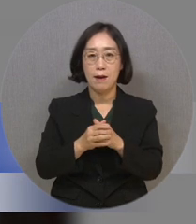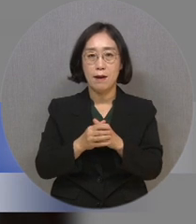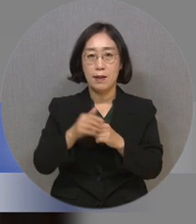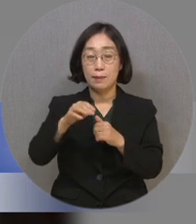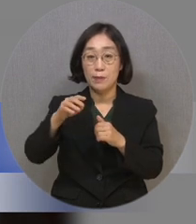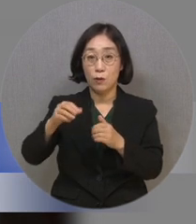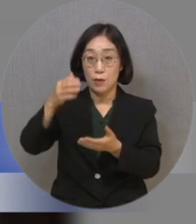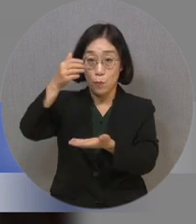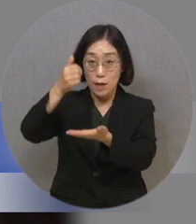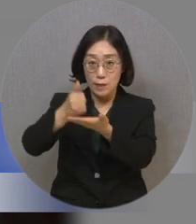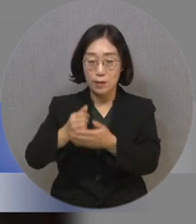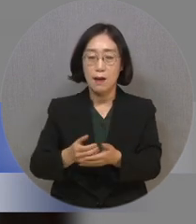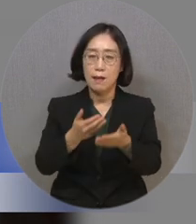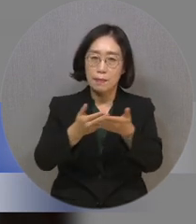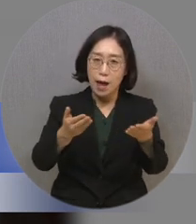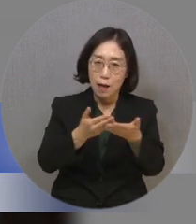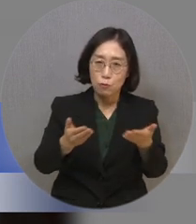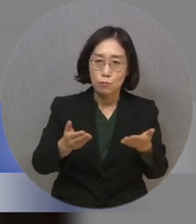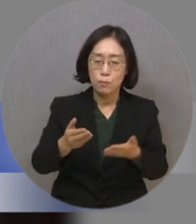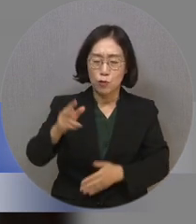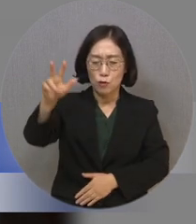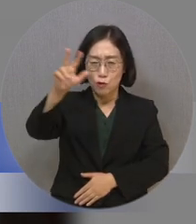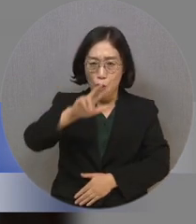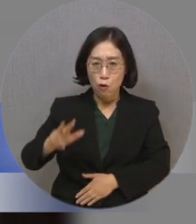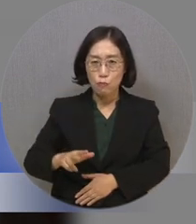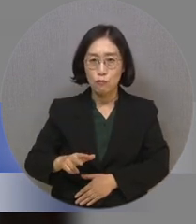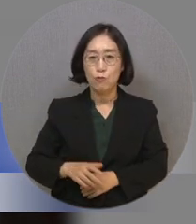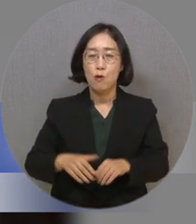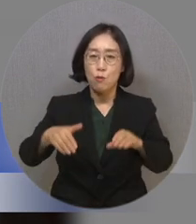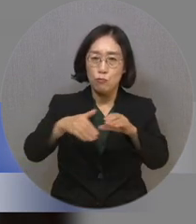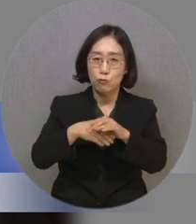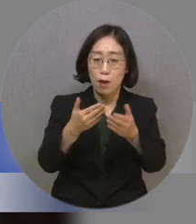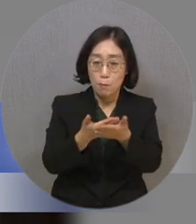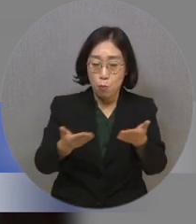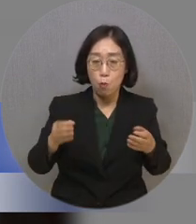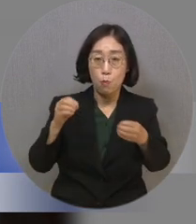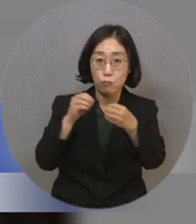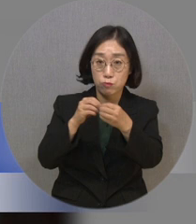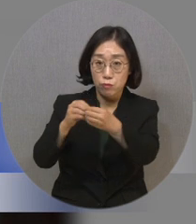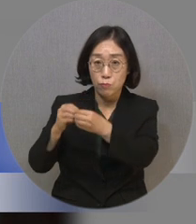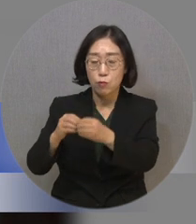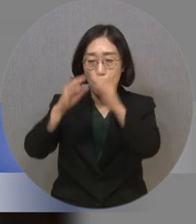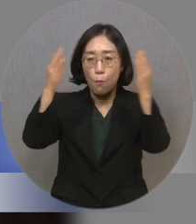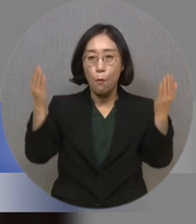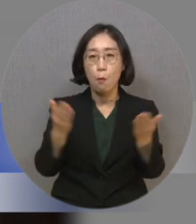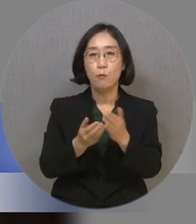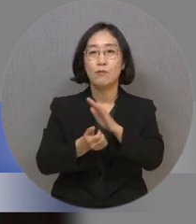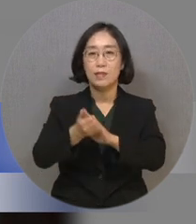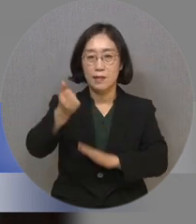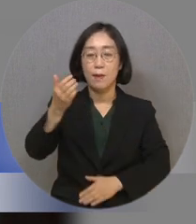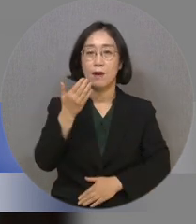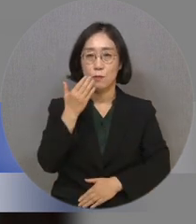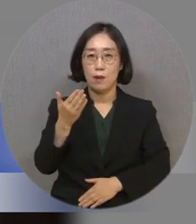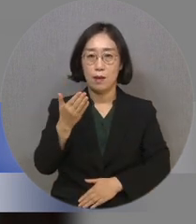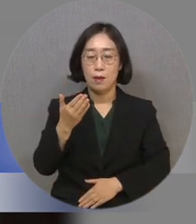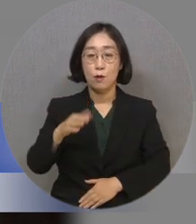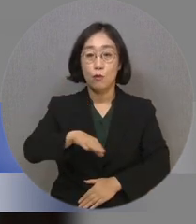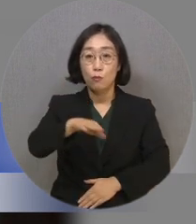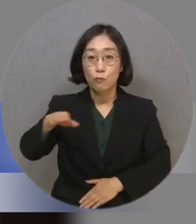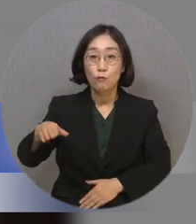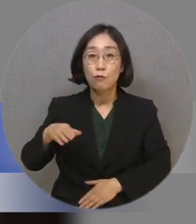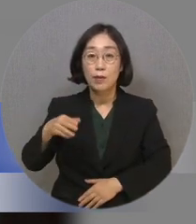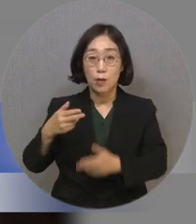전국의 나눔 실천가 덕분에 나눔문화를 확산은 모든 사람의 희망이 되고 있다며 협의에도 사각지대